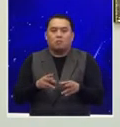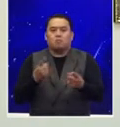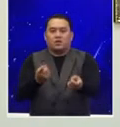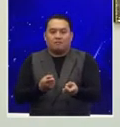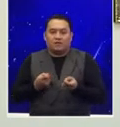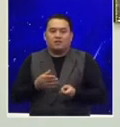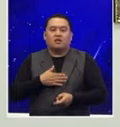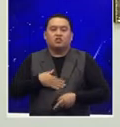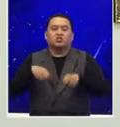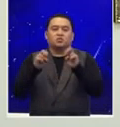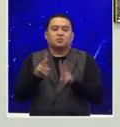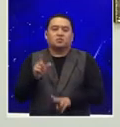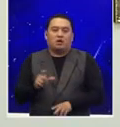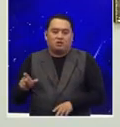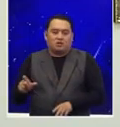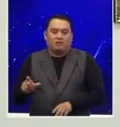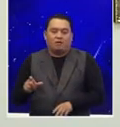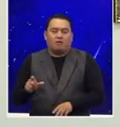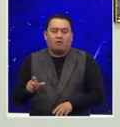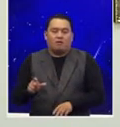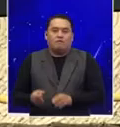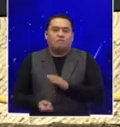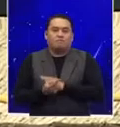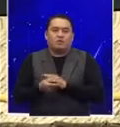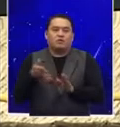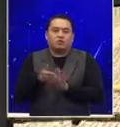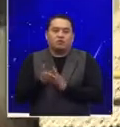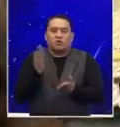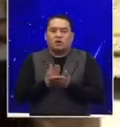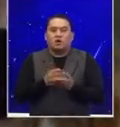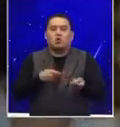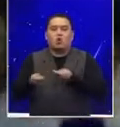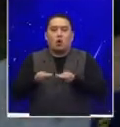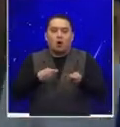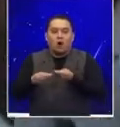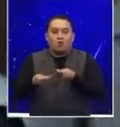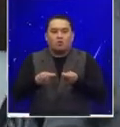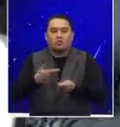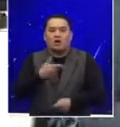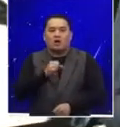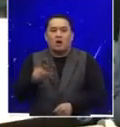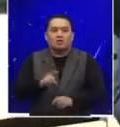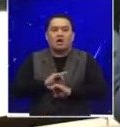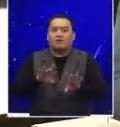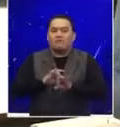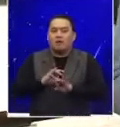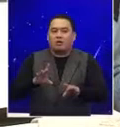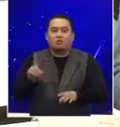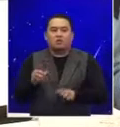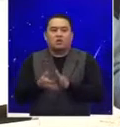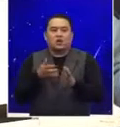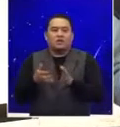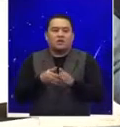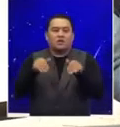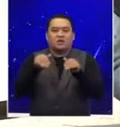привлечением наших специалистов. Соответственно, возникают определенные расходы. Руководство газоснабжающей организации уверяет, что дилемма нехватки